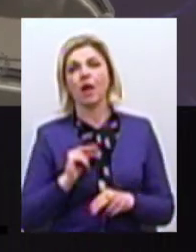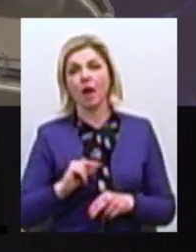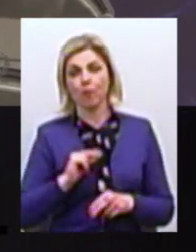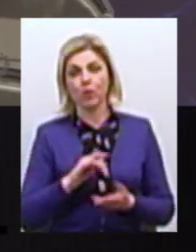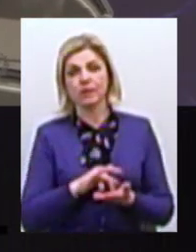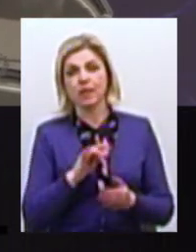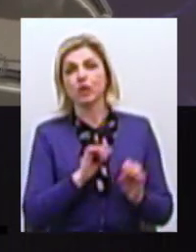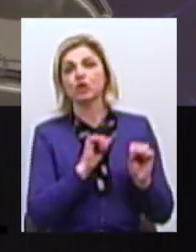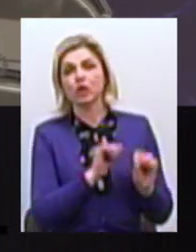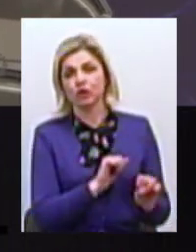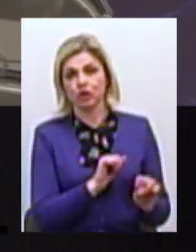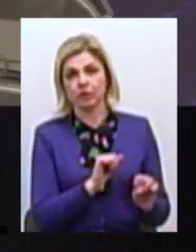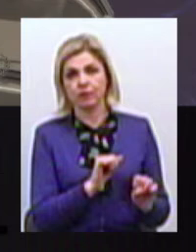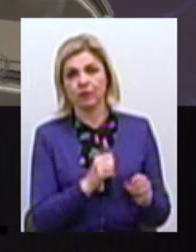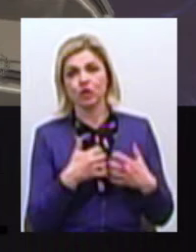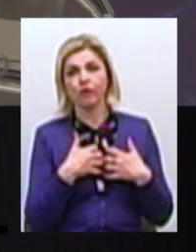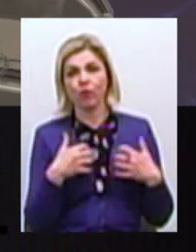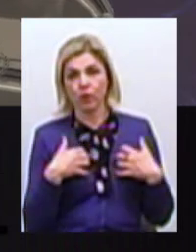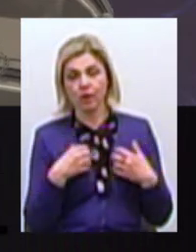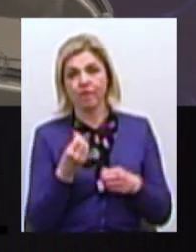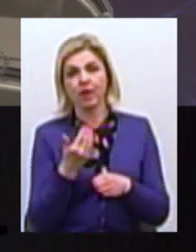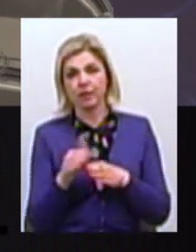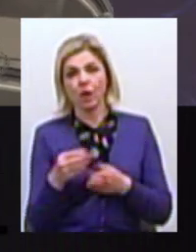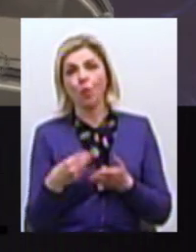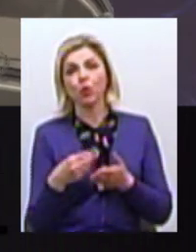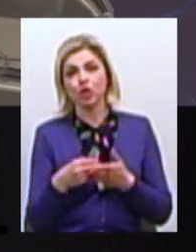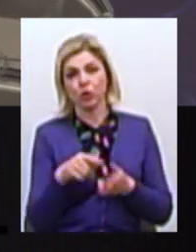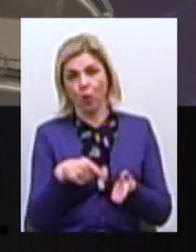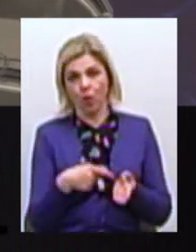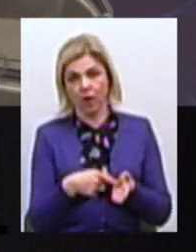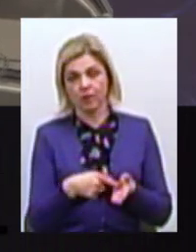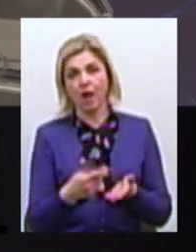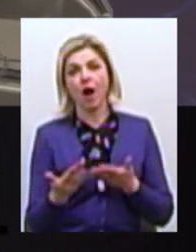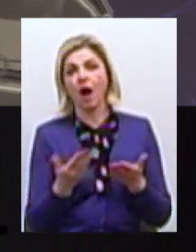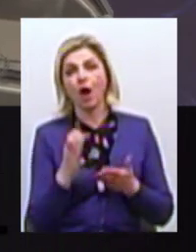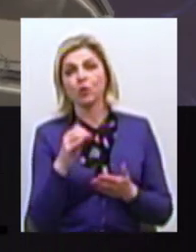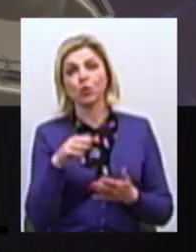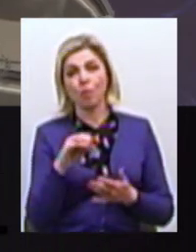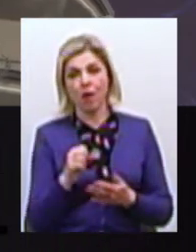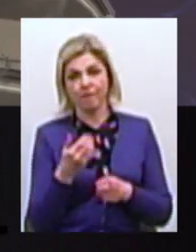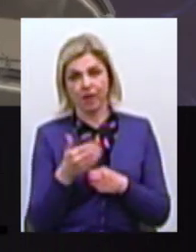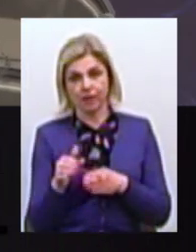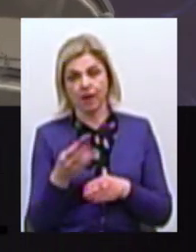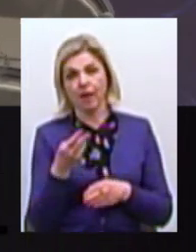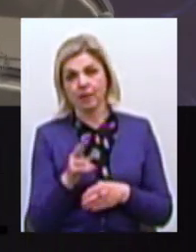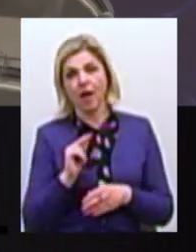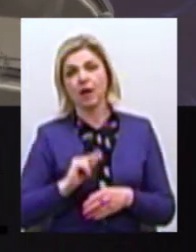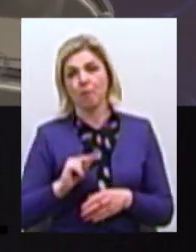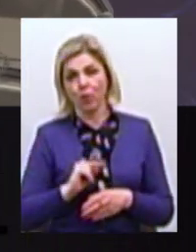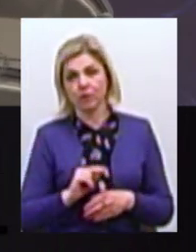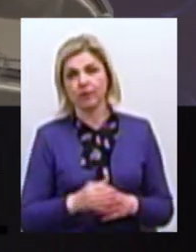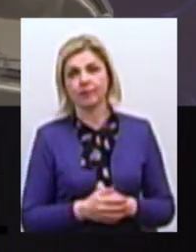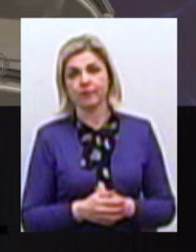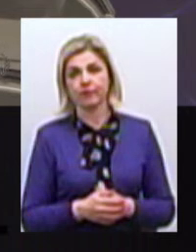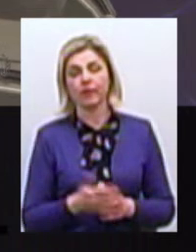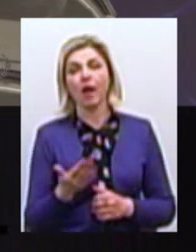Центра защиты животных, выделяются из бюджета города. Какая сумма выделена для работы